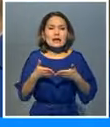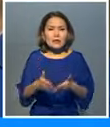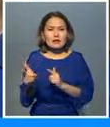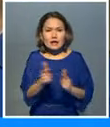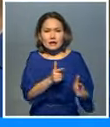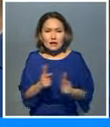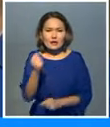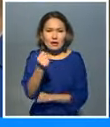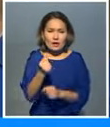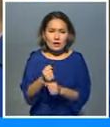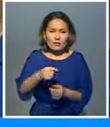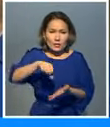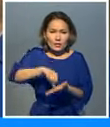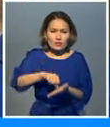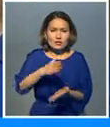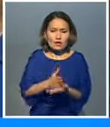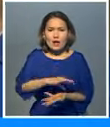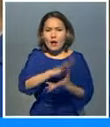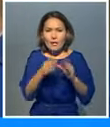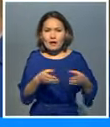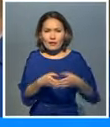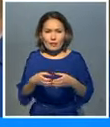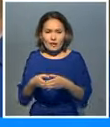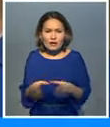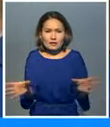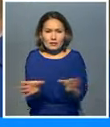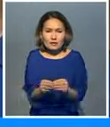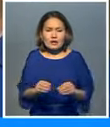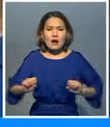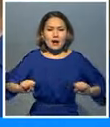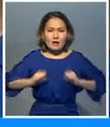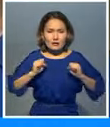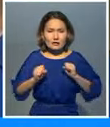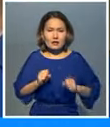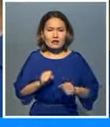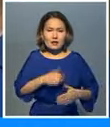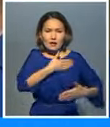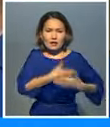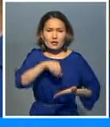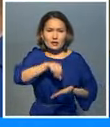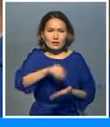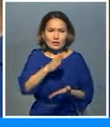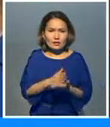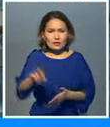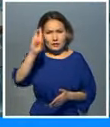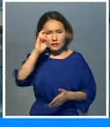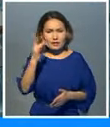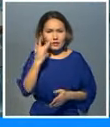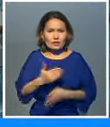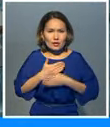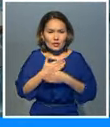Яғни бұл бөлек бір топтың емес, толықтай ұжымның еңбегі. Қазір елбасының қолдауы нәтижесінде ісіміз алға басып